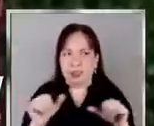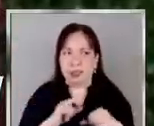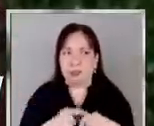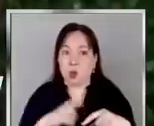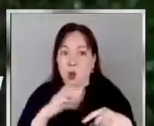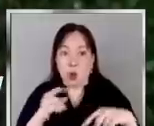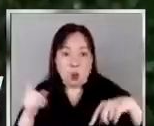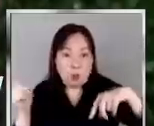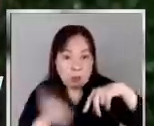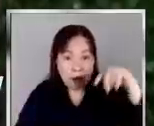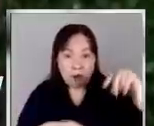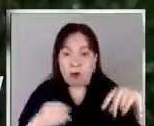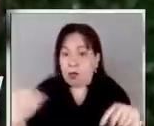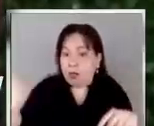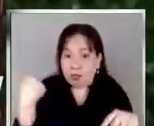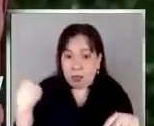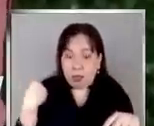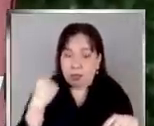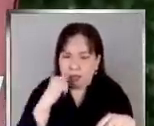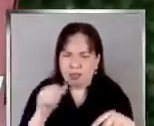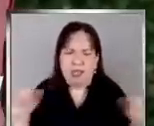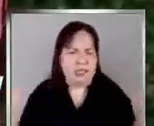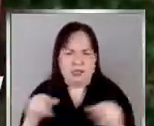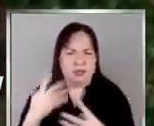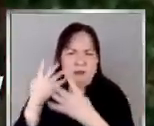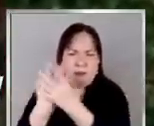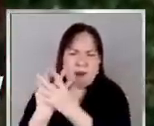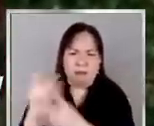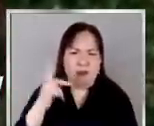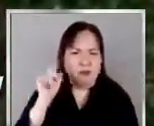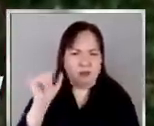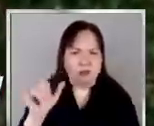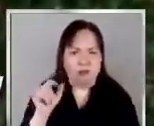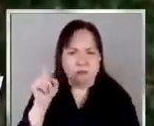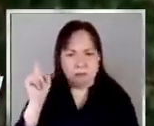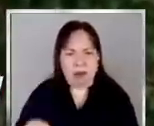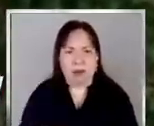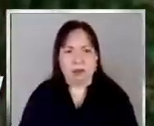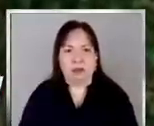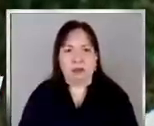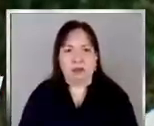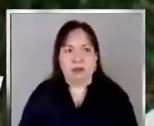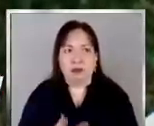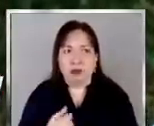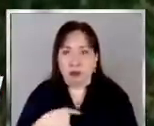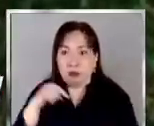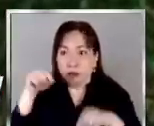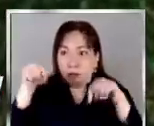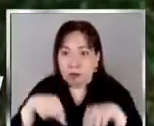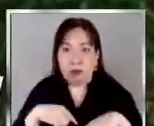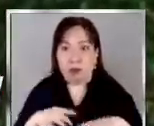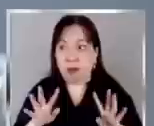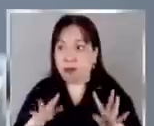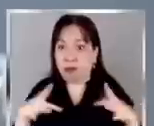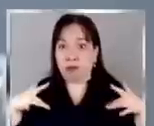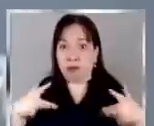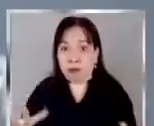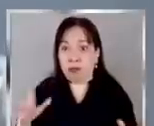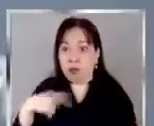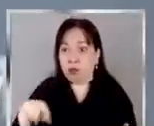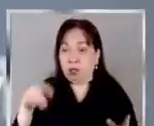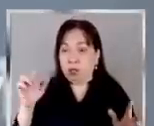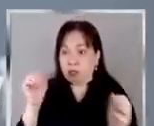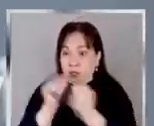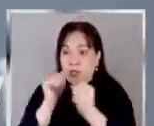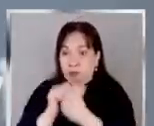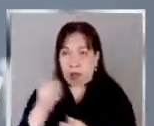pumalo, preclusion perpetua. Yun ang dapat gawin. Kasi nandun ka, hindi mo malang pinipigilan yung mga bangag mo kasama. Sinusubukan pa